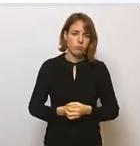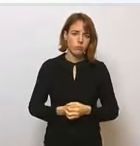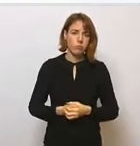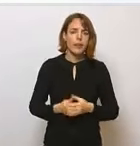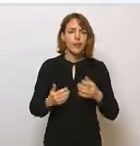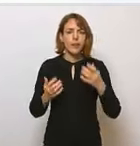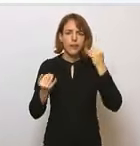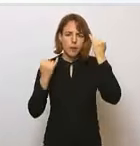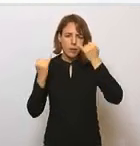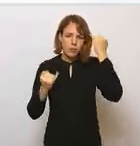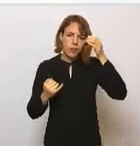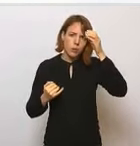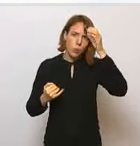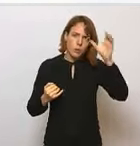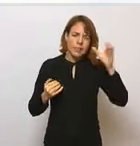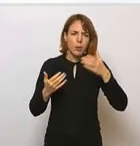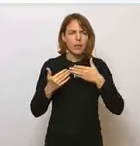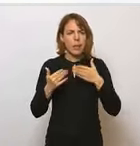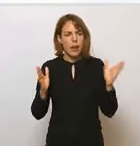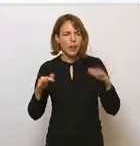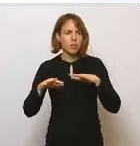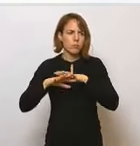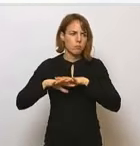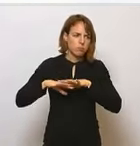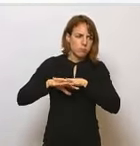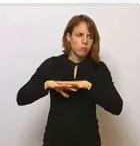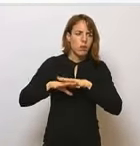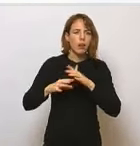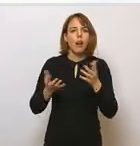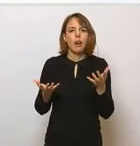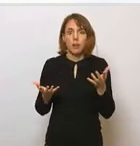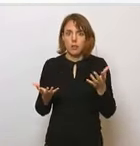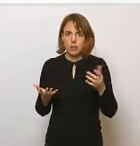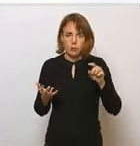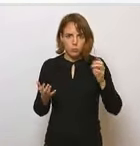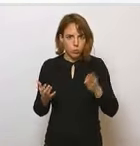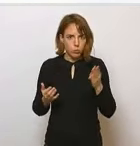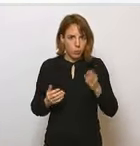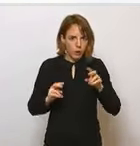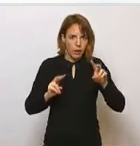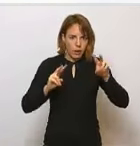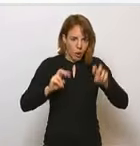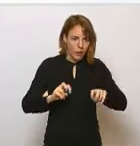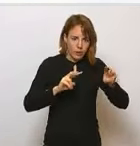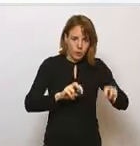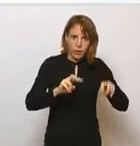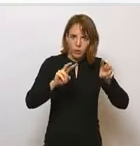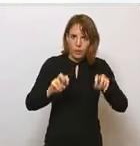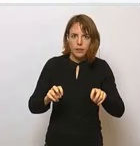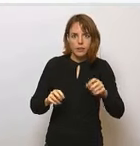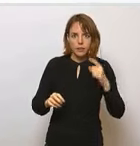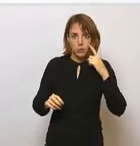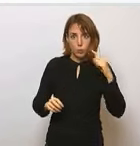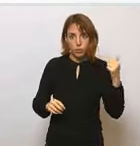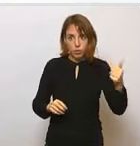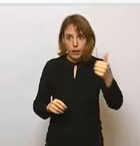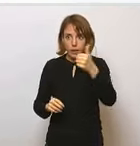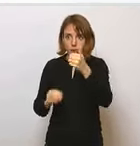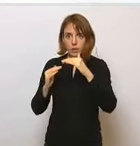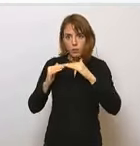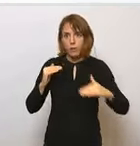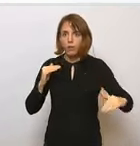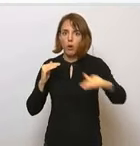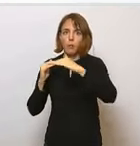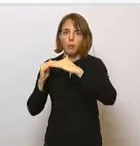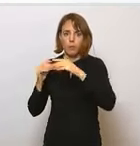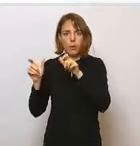concepts extrêmement larges, parce que dans ces cas-là, il nous faudrait avoir des enquêtes pour chaque contrôleur d'accès. Et là encore, nous